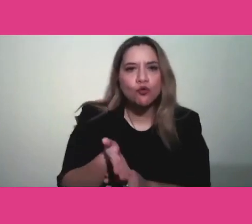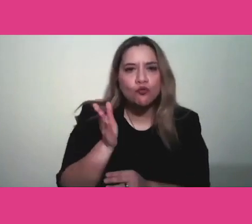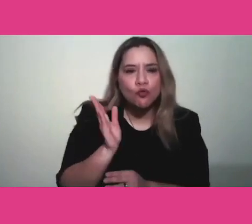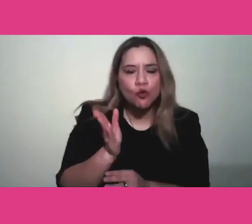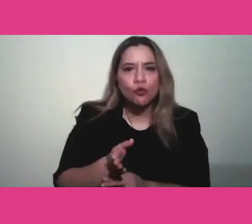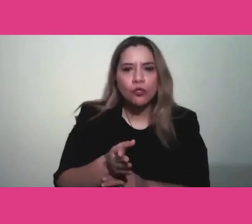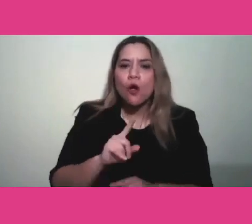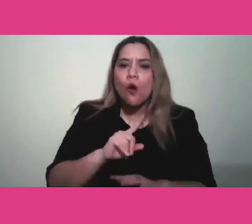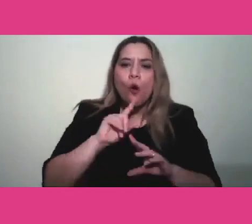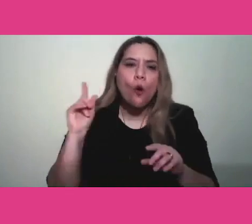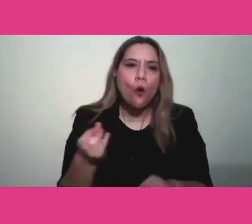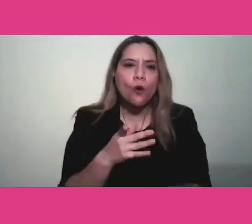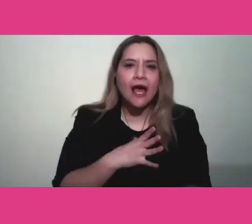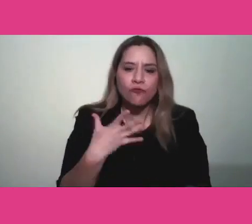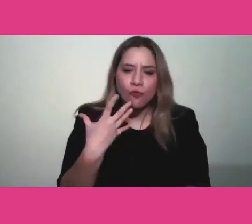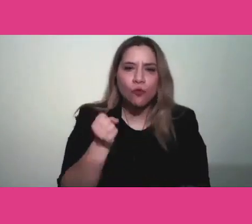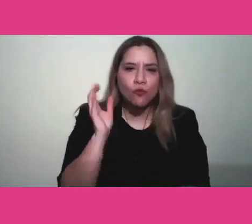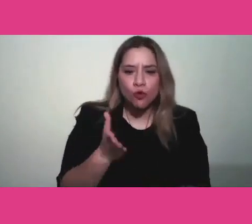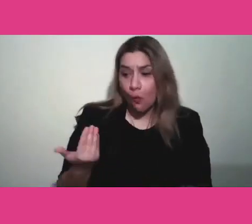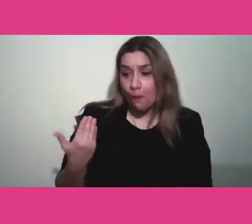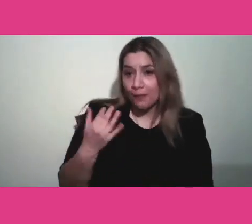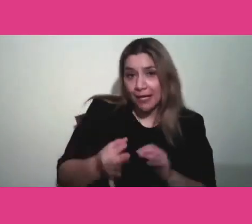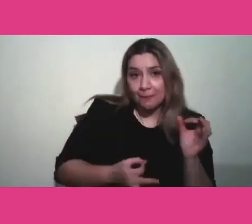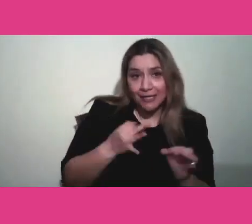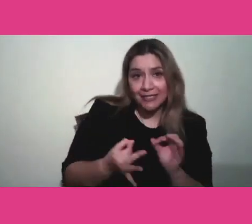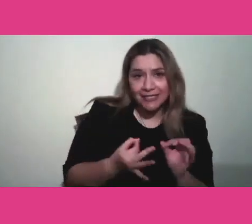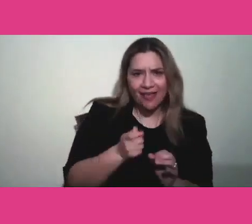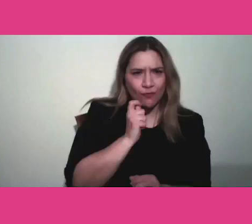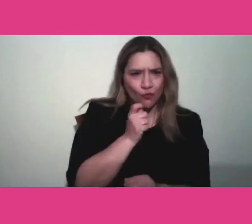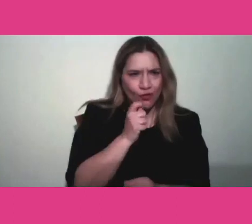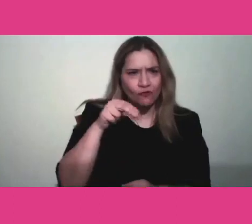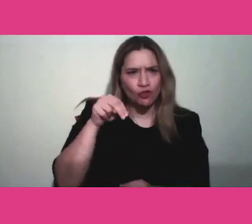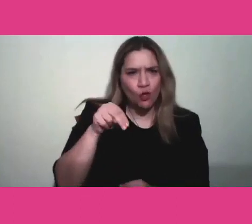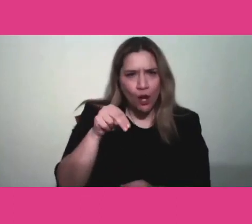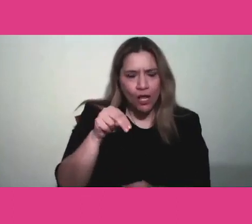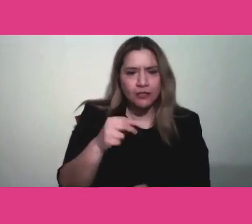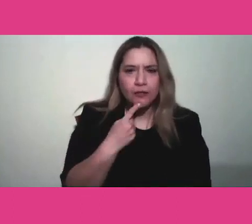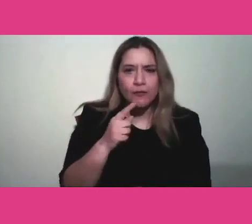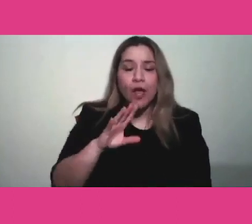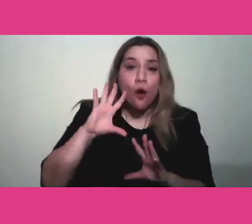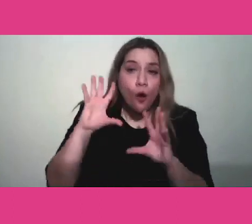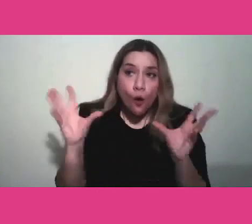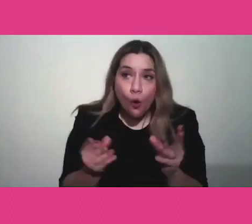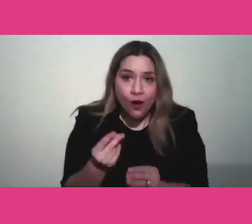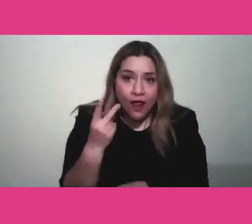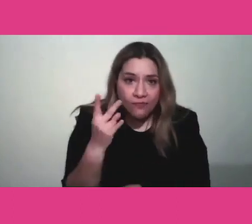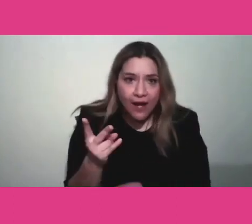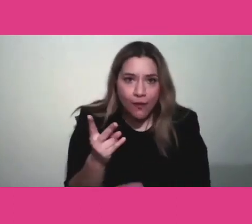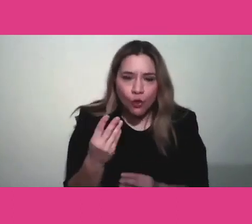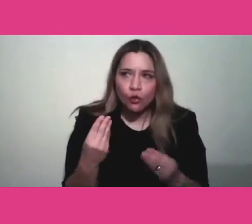άνθρωποι. Όπως είπε και ο Νικόλας, ότι όλα τα βλέπουμε παιχνίδι, γιατί αλλιώς